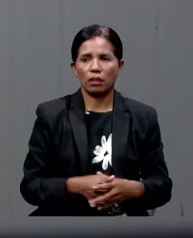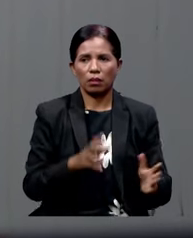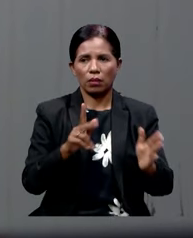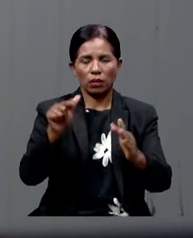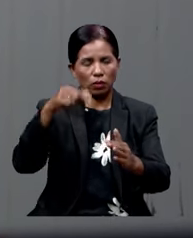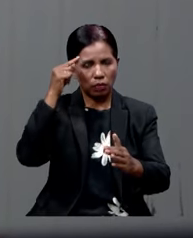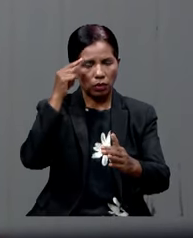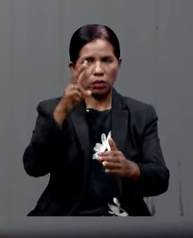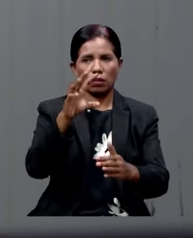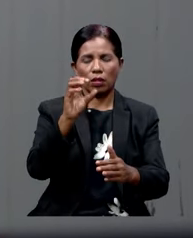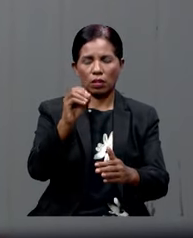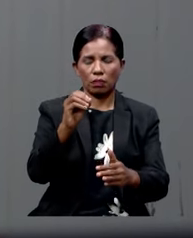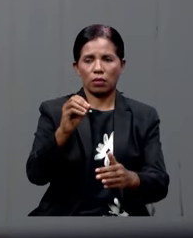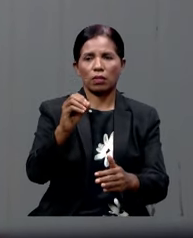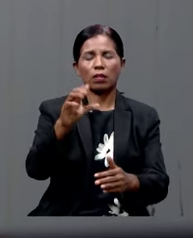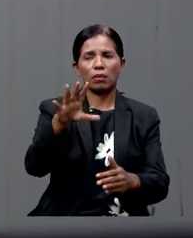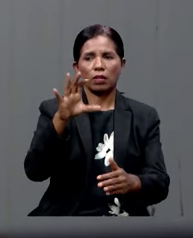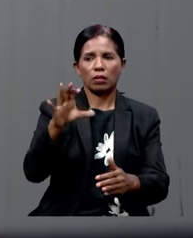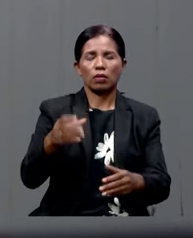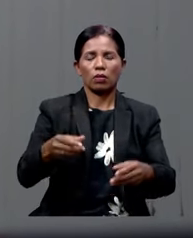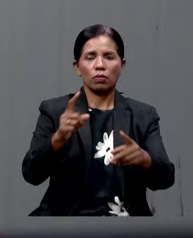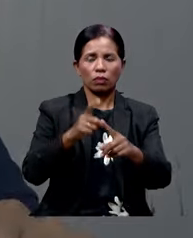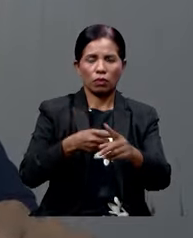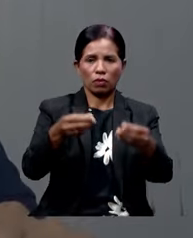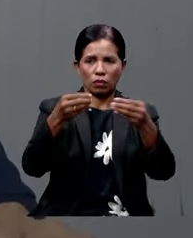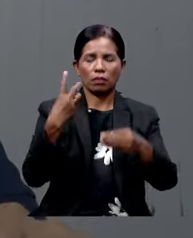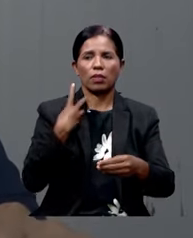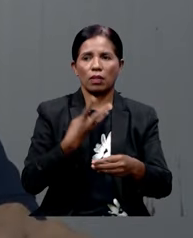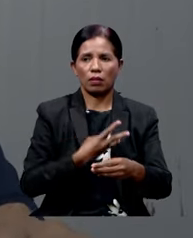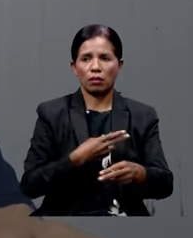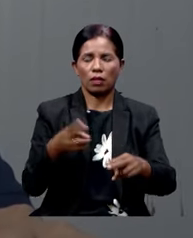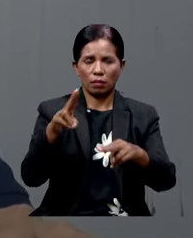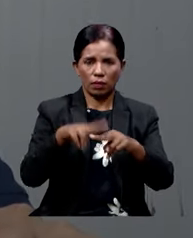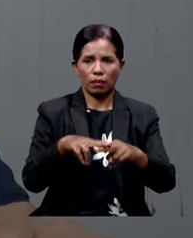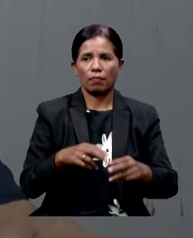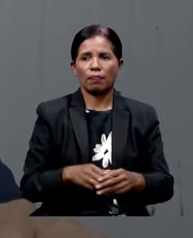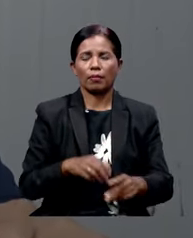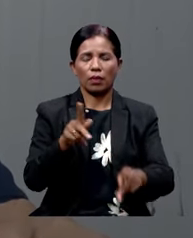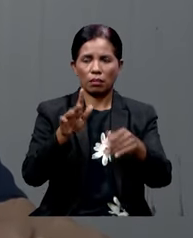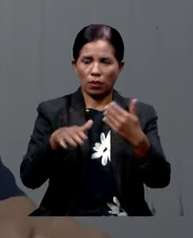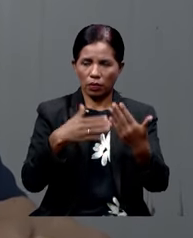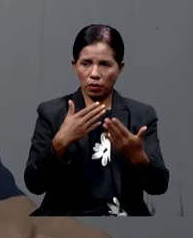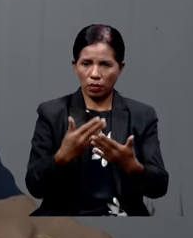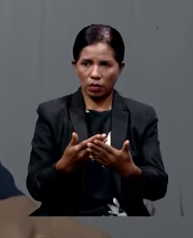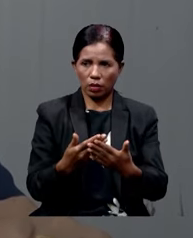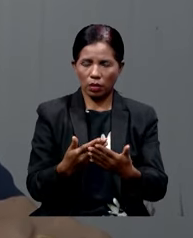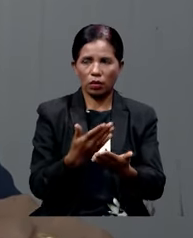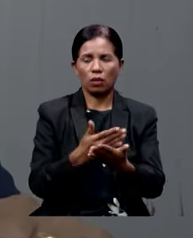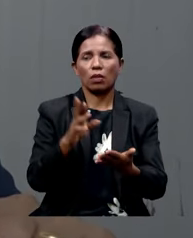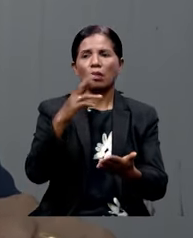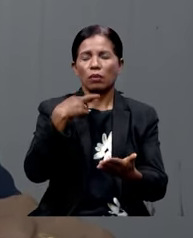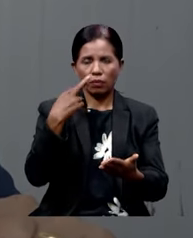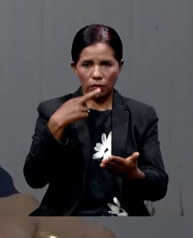gubernur 2500 ton kada fulan fo me amin si hato men datang ba konsumidor sira nabe ma to compras